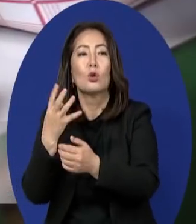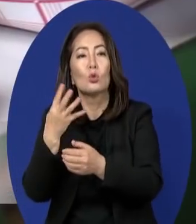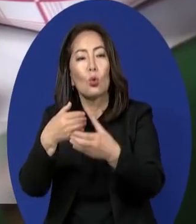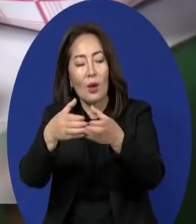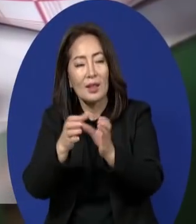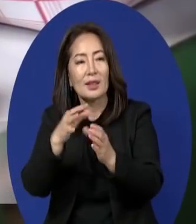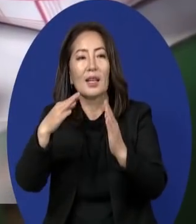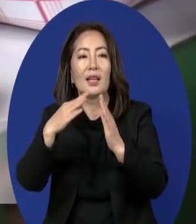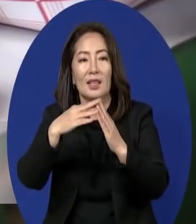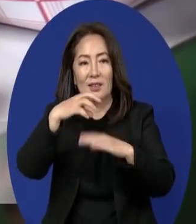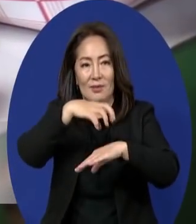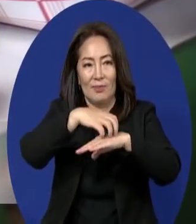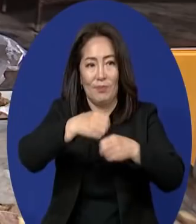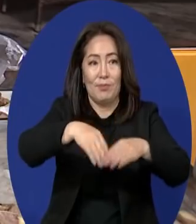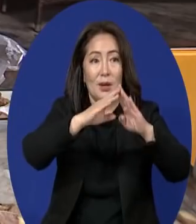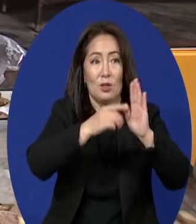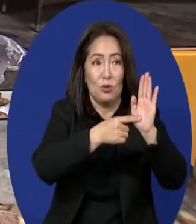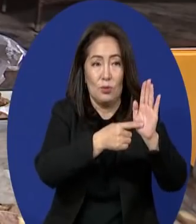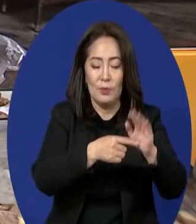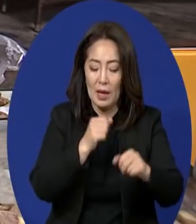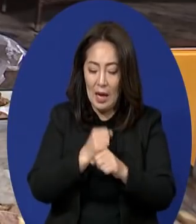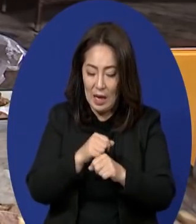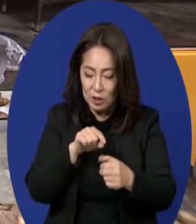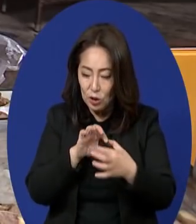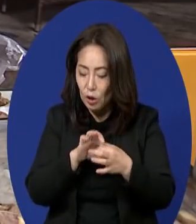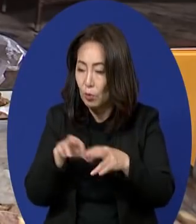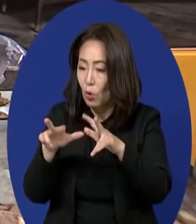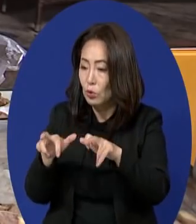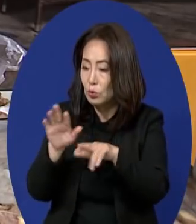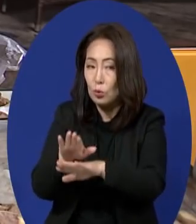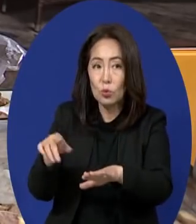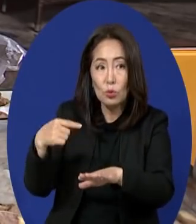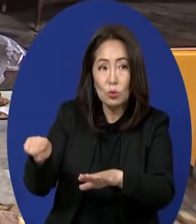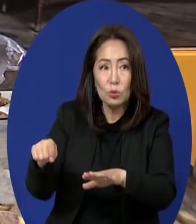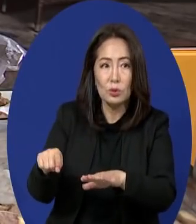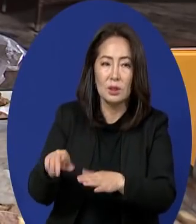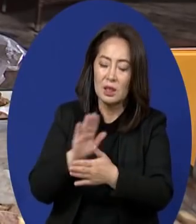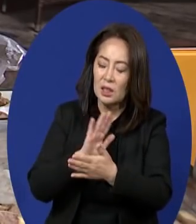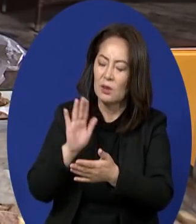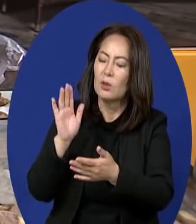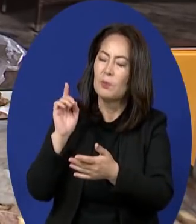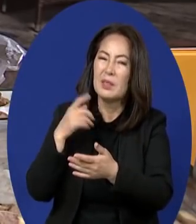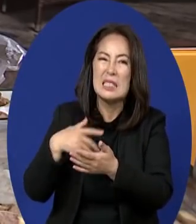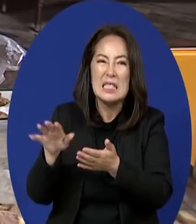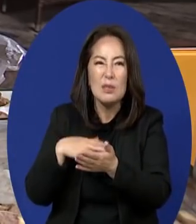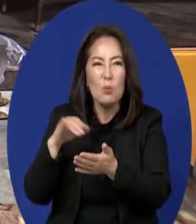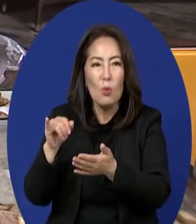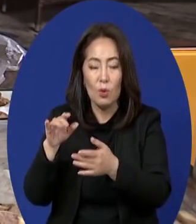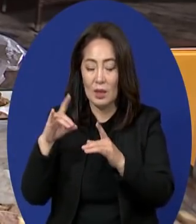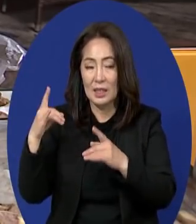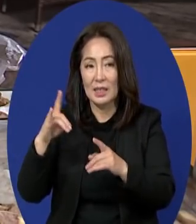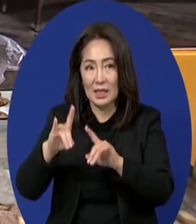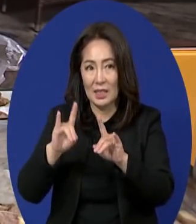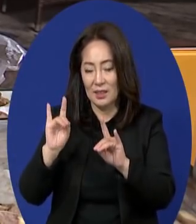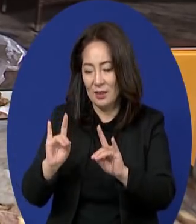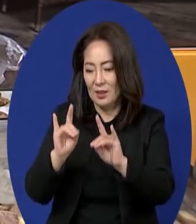Одоо энэ ажлынхаа ажгаар хөрслийн бэрхшээлтэй хүүхдийн айлд байгаа хуучин цэвэрсэн тэргнүүдийг цуглуулж авсараа зэвийн сайхан арилгаа шүршдэг